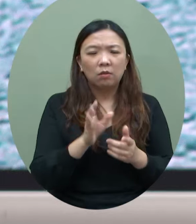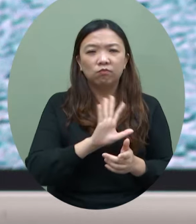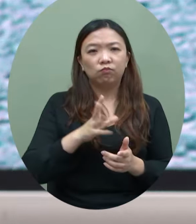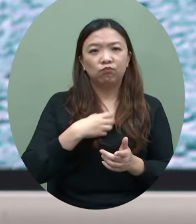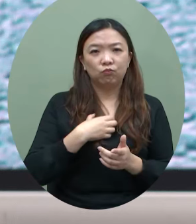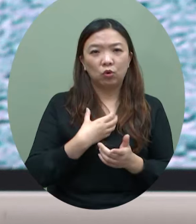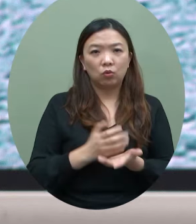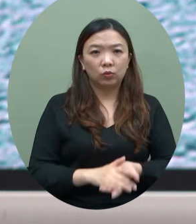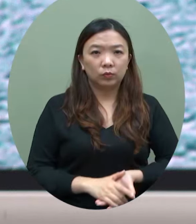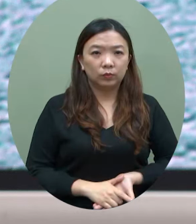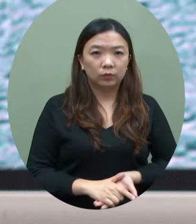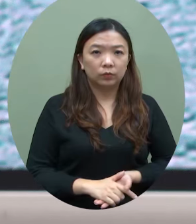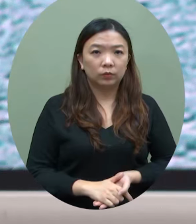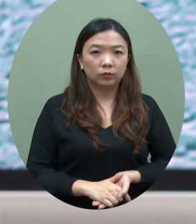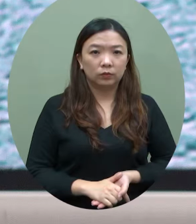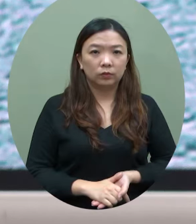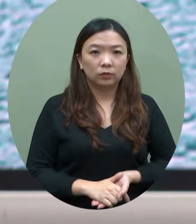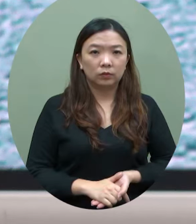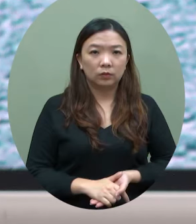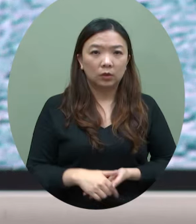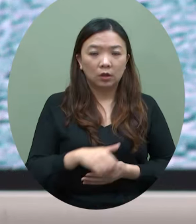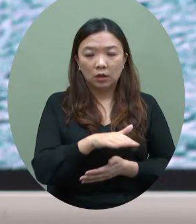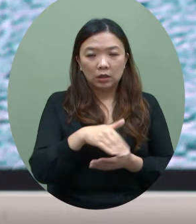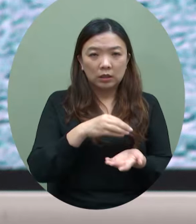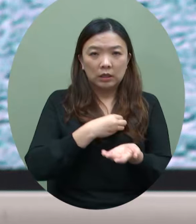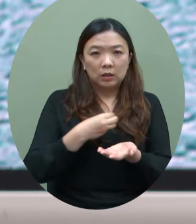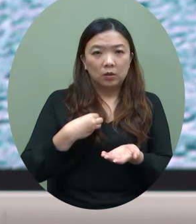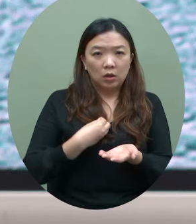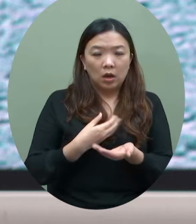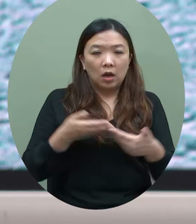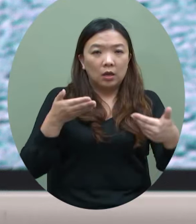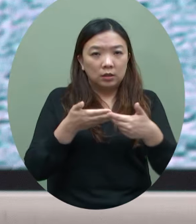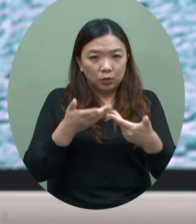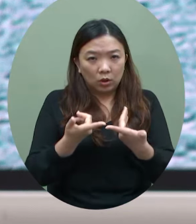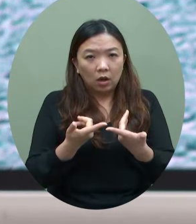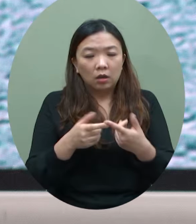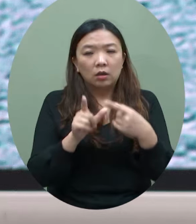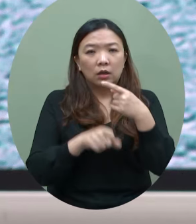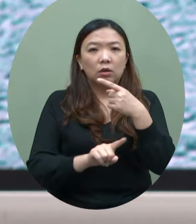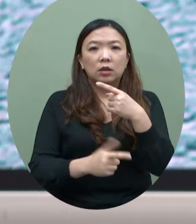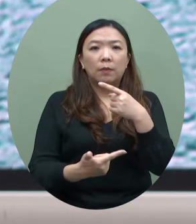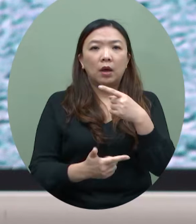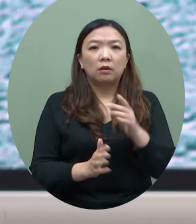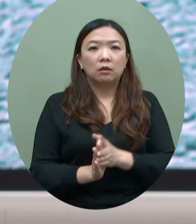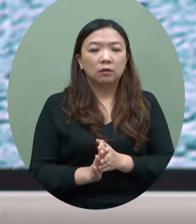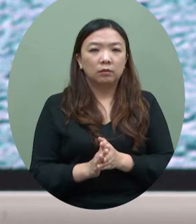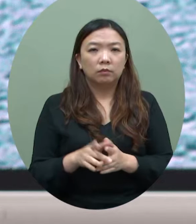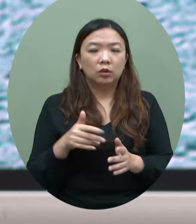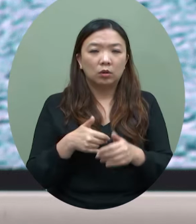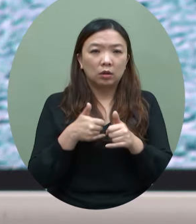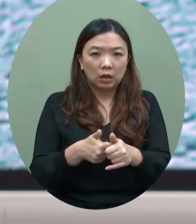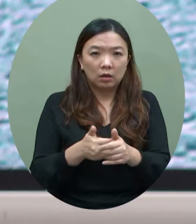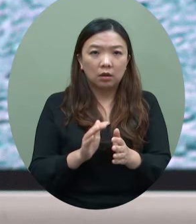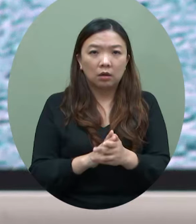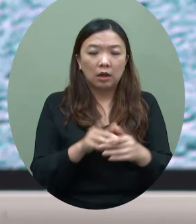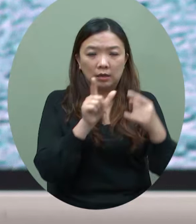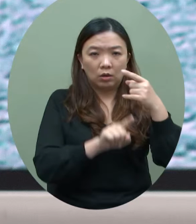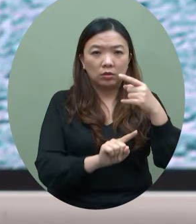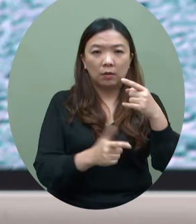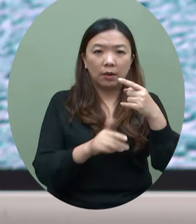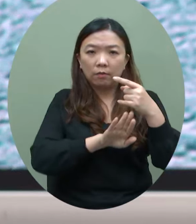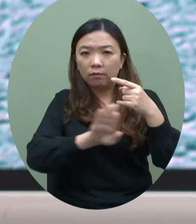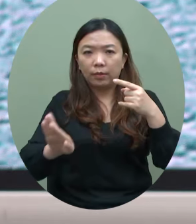時即係我哋醫生接觸佢嗰時候就應該18號，咁所以我哋都追翻，即係起碼18號之後嗰啲病